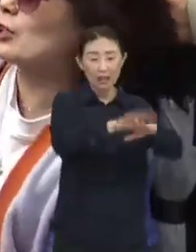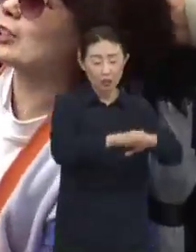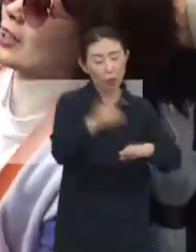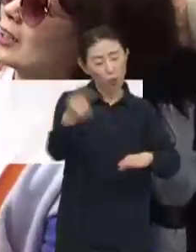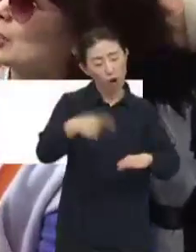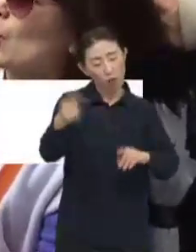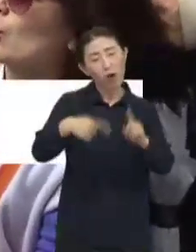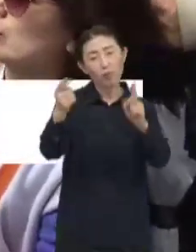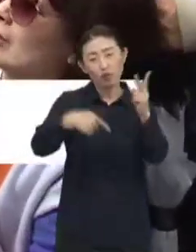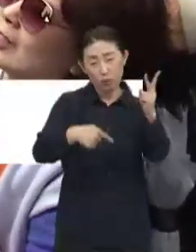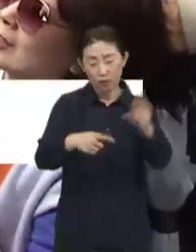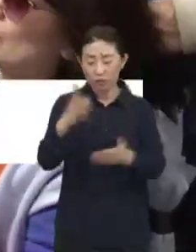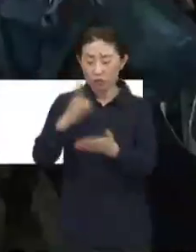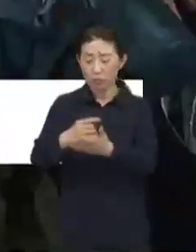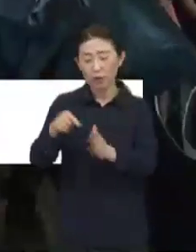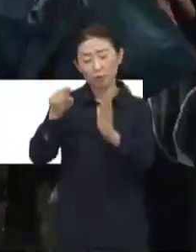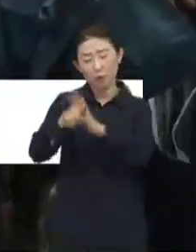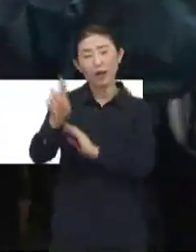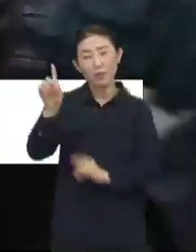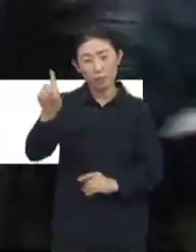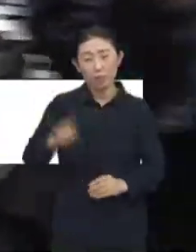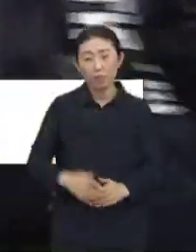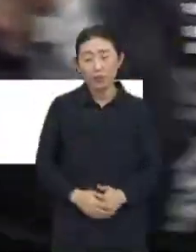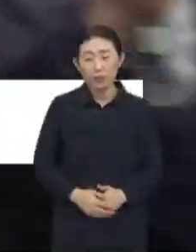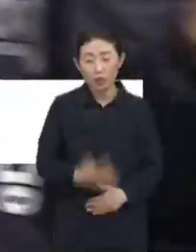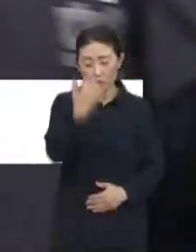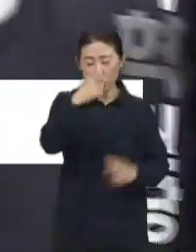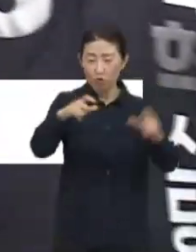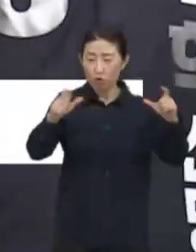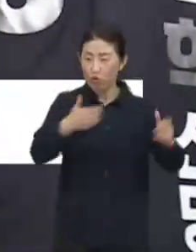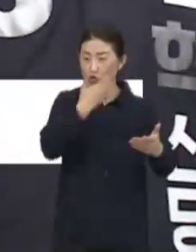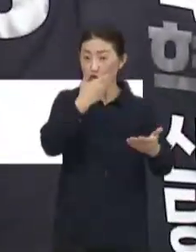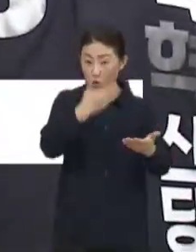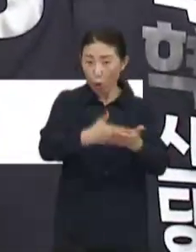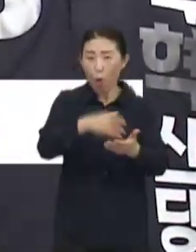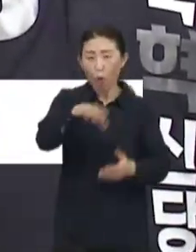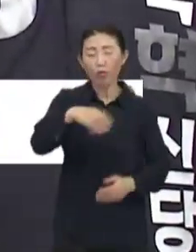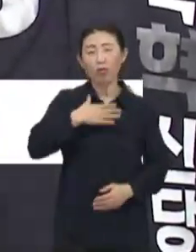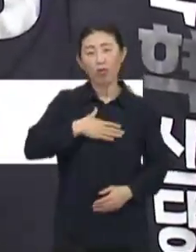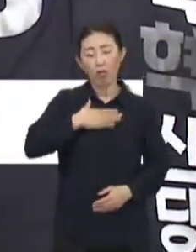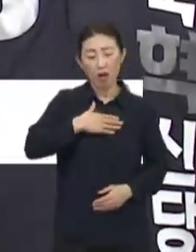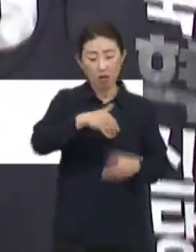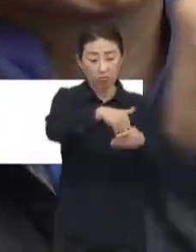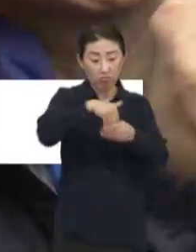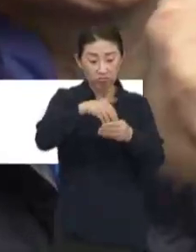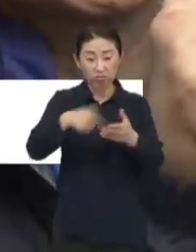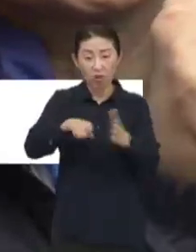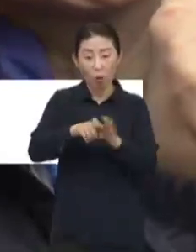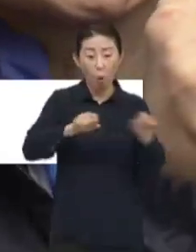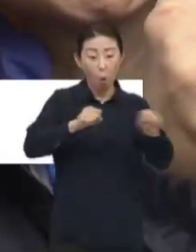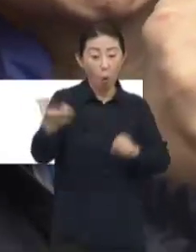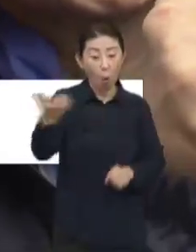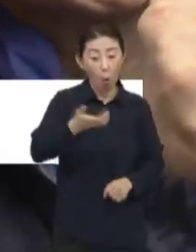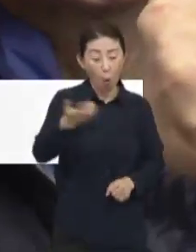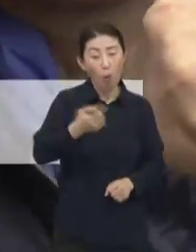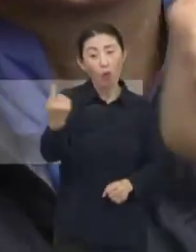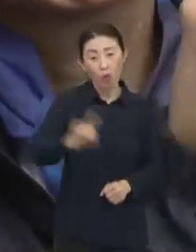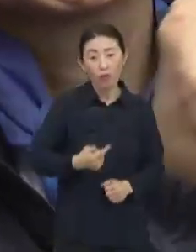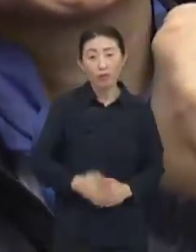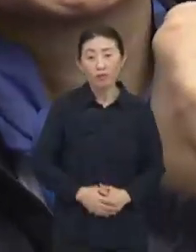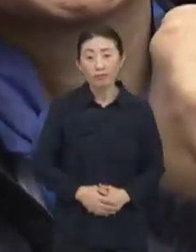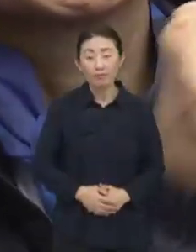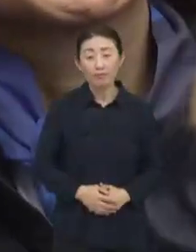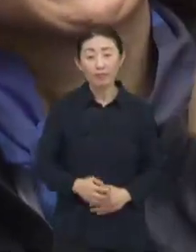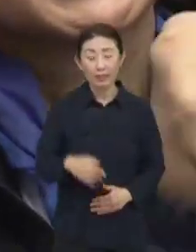차례, 천안에 한 차례 들러 역시 충청권 주요 거점을 중심으로 지지세 확장에 주력했습니다.